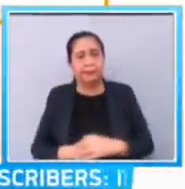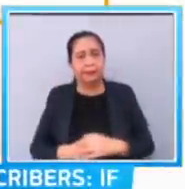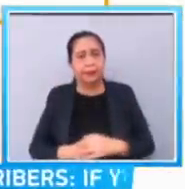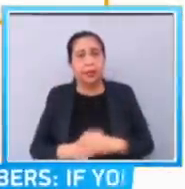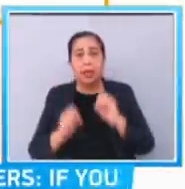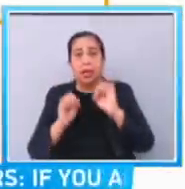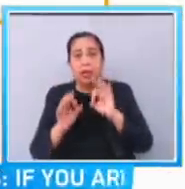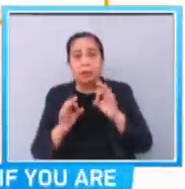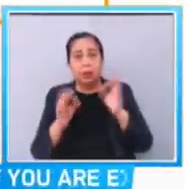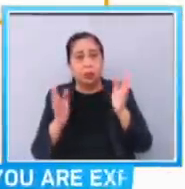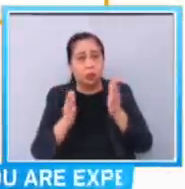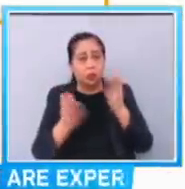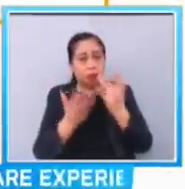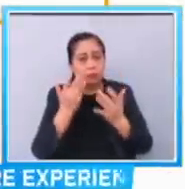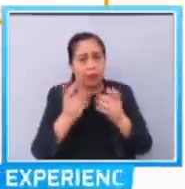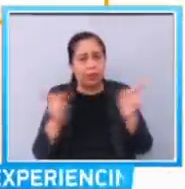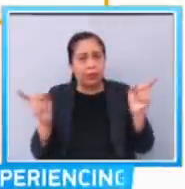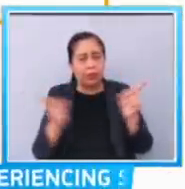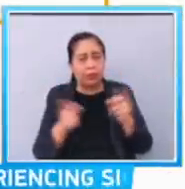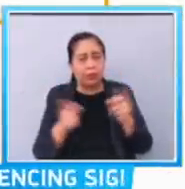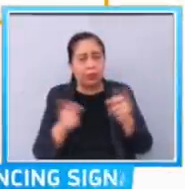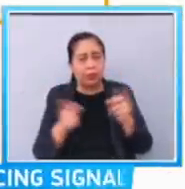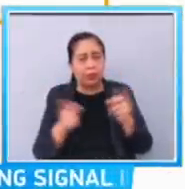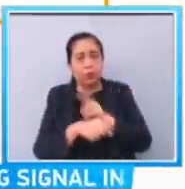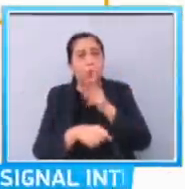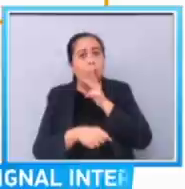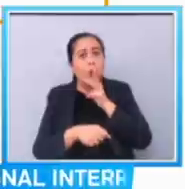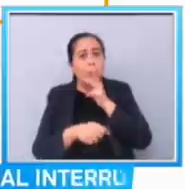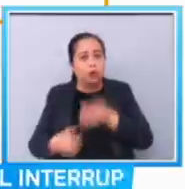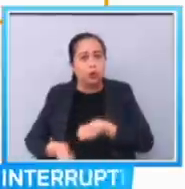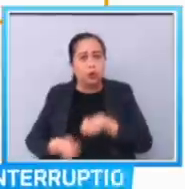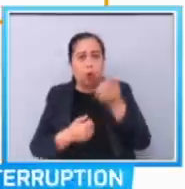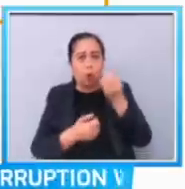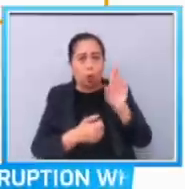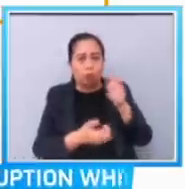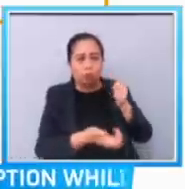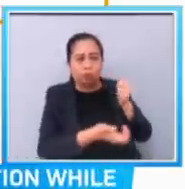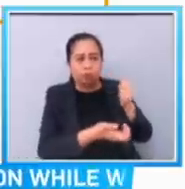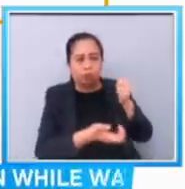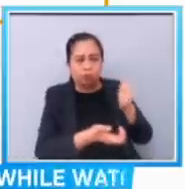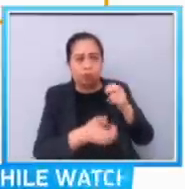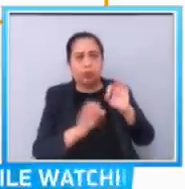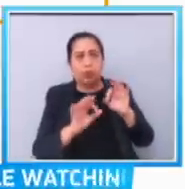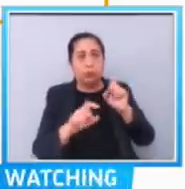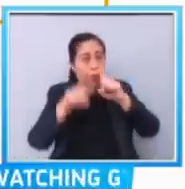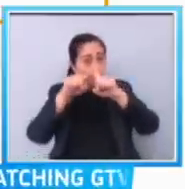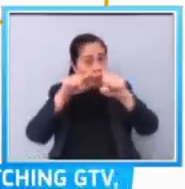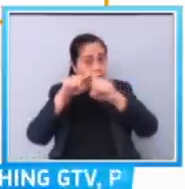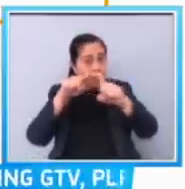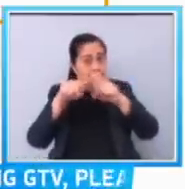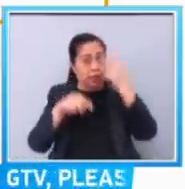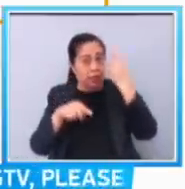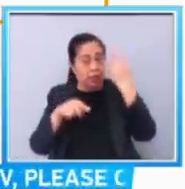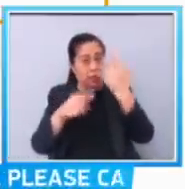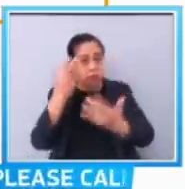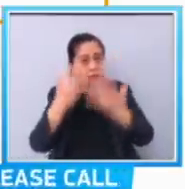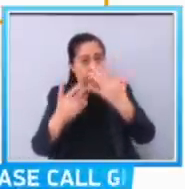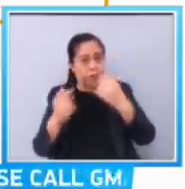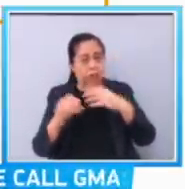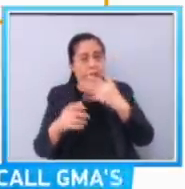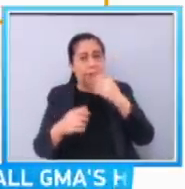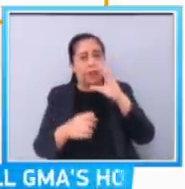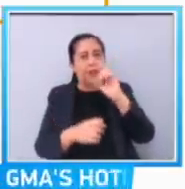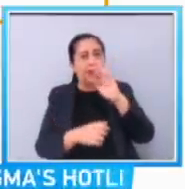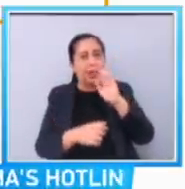po ang sunog, patayin ito gamit ang tubig o fire extinguisher. Pero kung kuryente ang sanhi ng sunog, carbon dioxide extinguisher